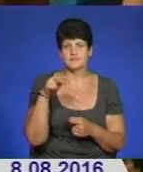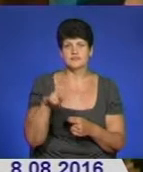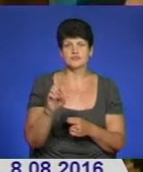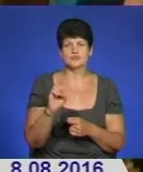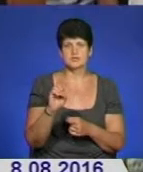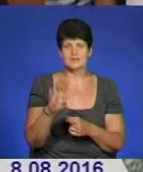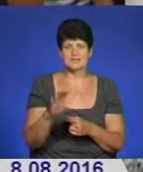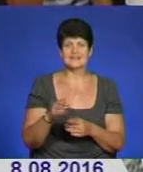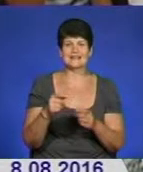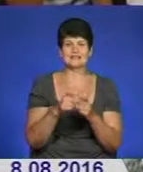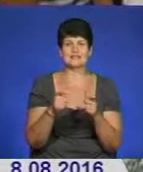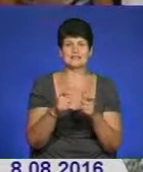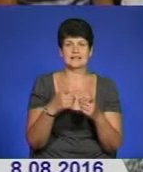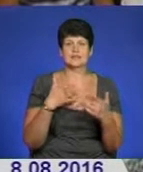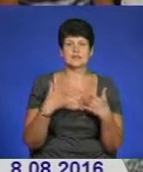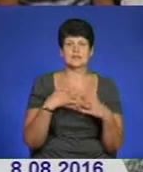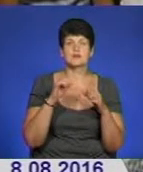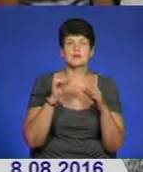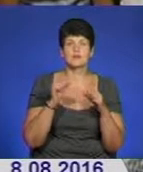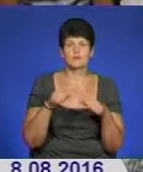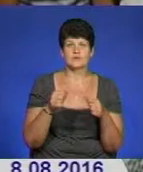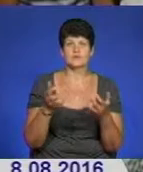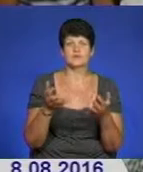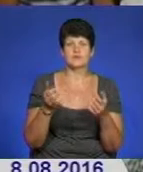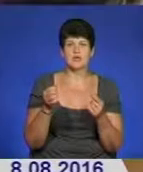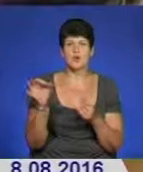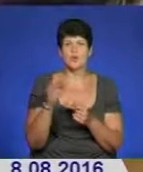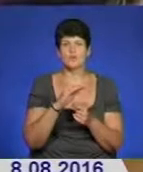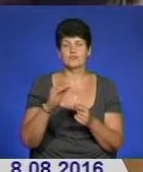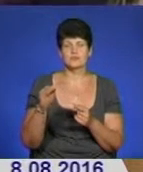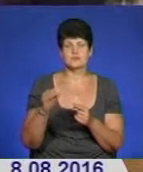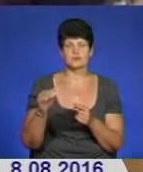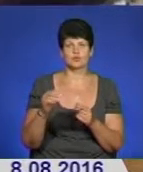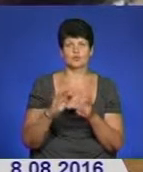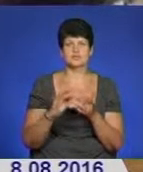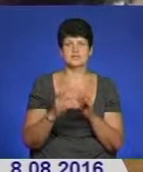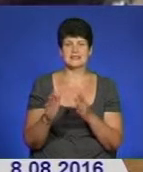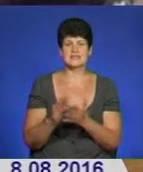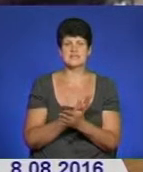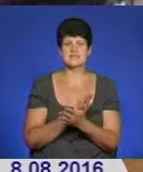подарунків. Квитки на концерт гурту можна завантажити на офіційному сайті руху «Пульс в Україні» безкоштовно.